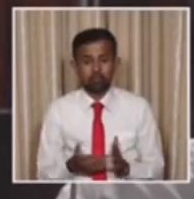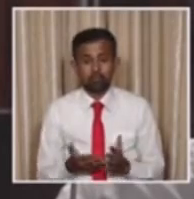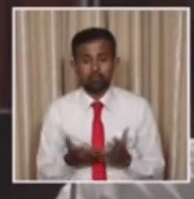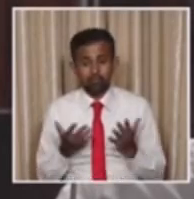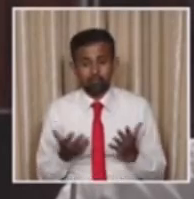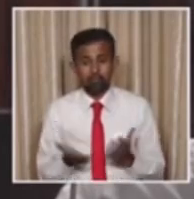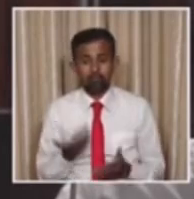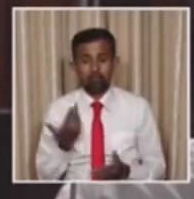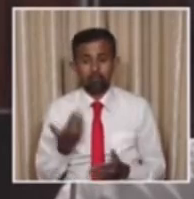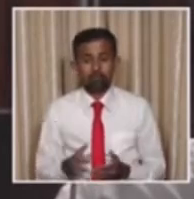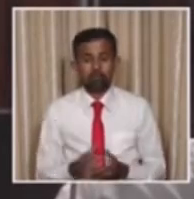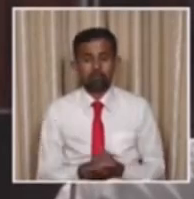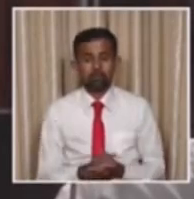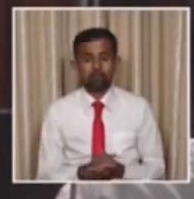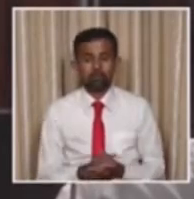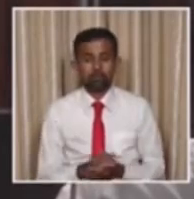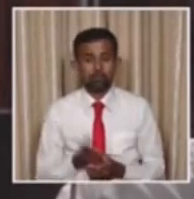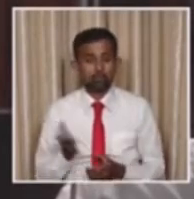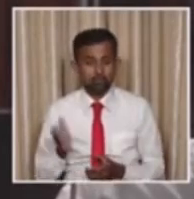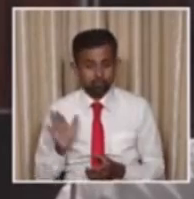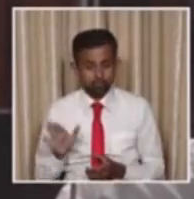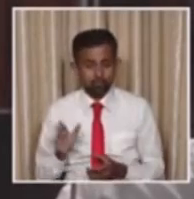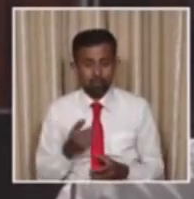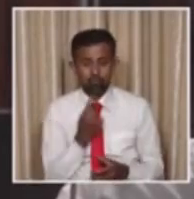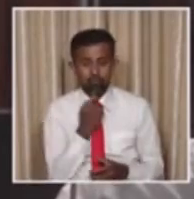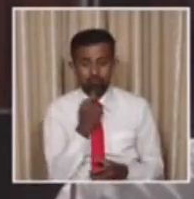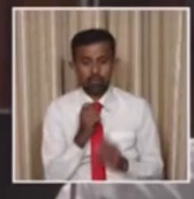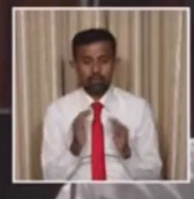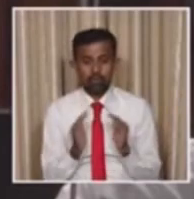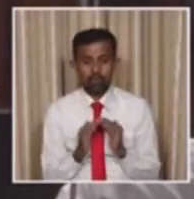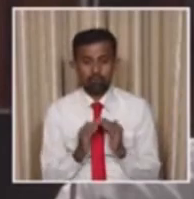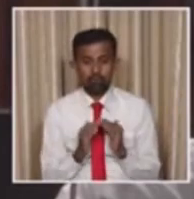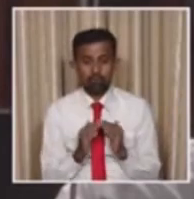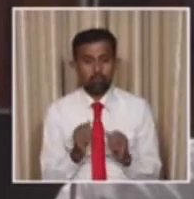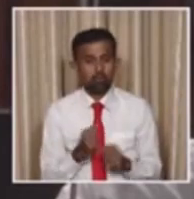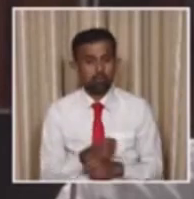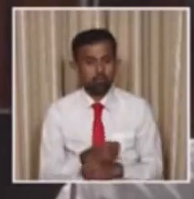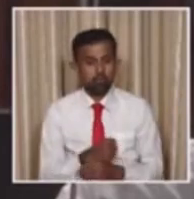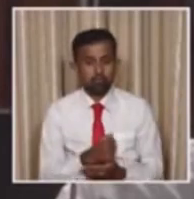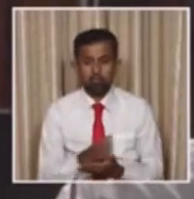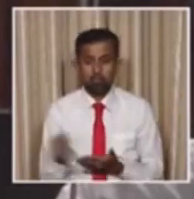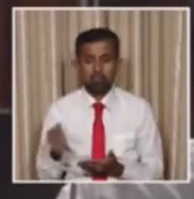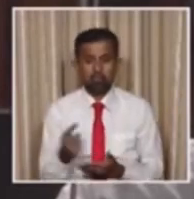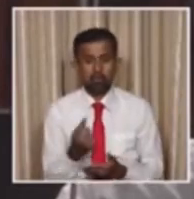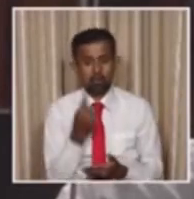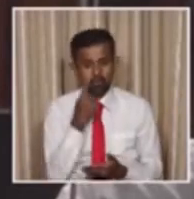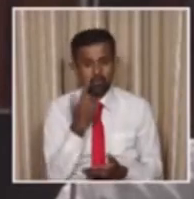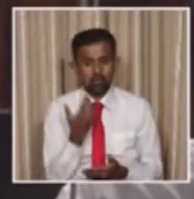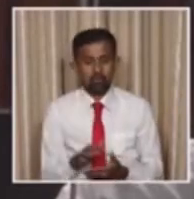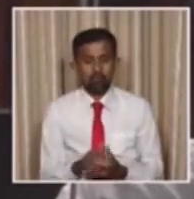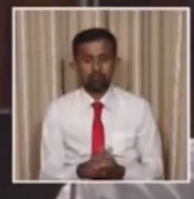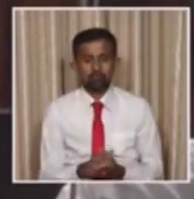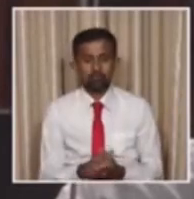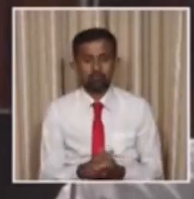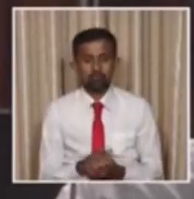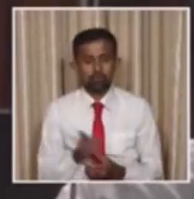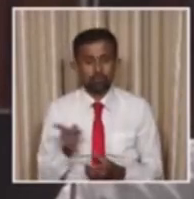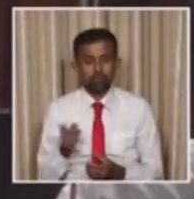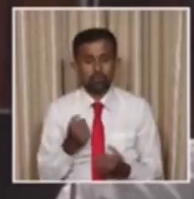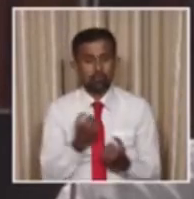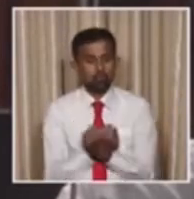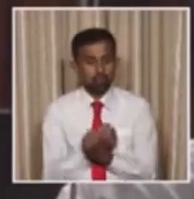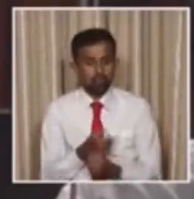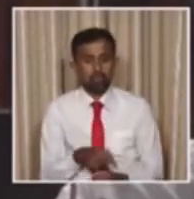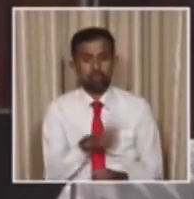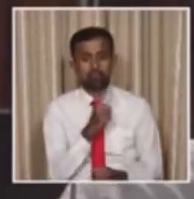தோட்ட நிர்வாகத்தால் காட்டு மிராண்டித்தனமாக அடித்து நொறுக்கப்படுகிறது. அவர்கள் நீதிமன்றத்திற்கும் போலீஸ் நிலையங்களுக்கும் இழுத்தடிக்கப்படுகிறார்கள்.